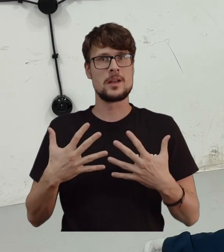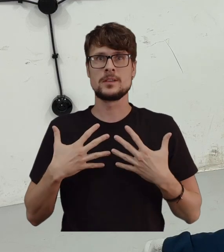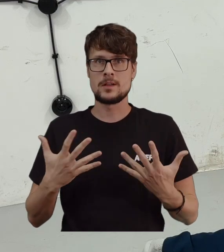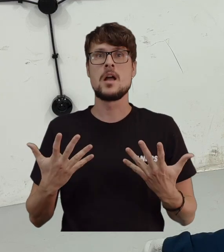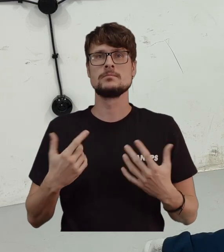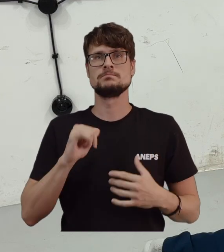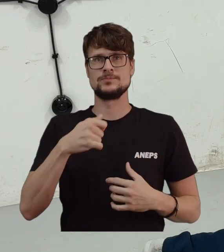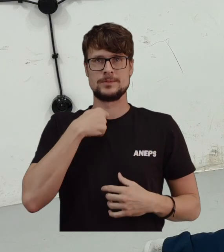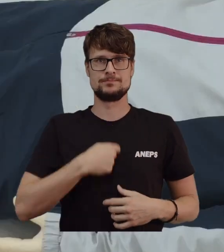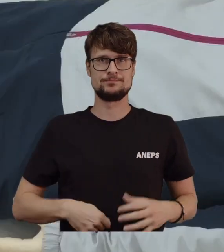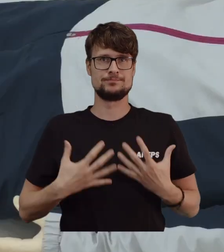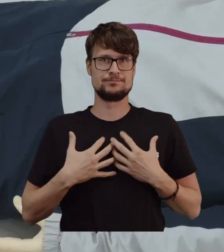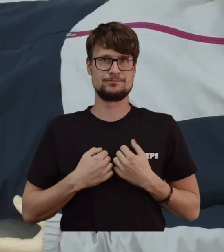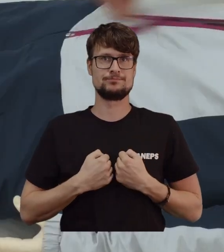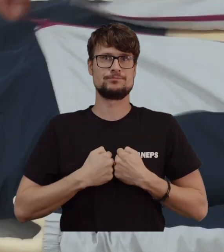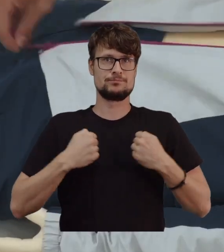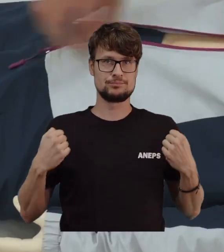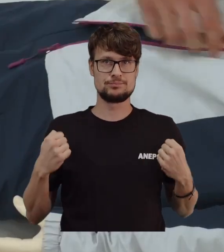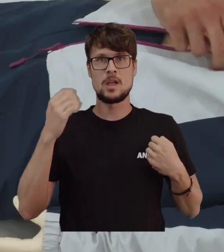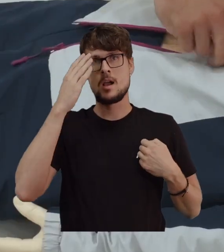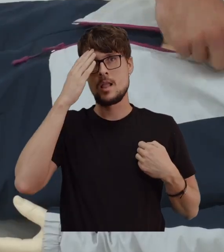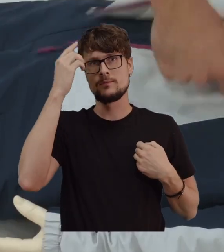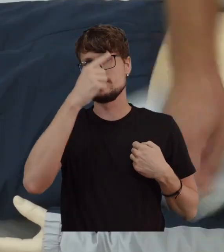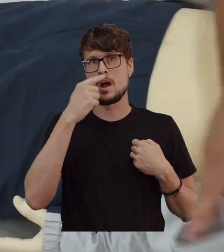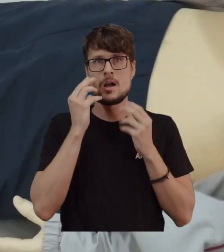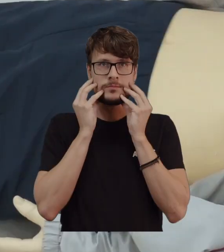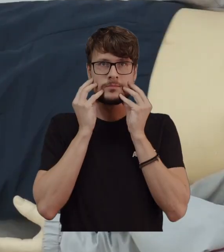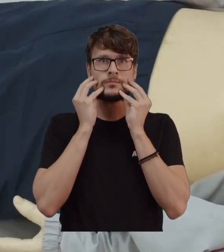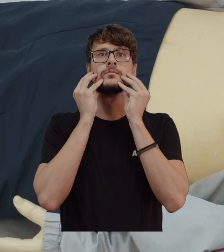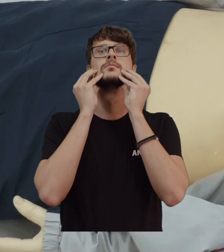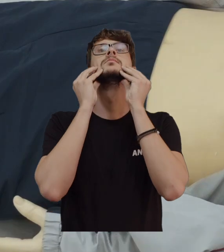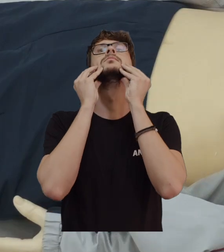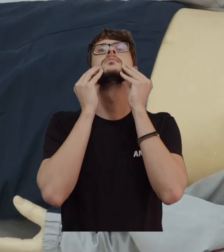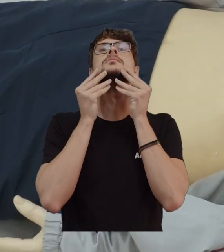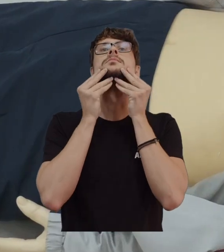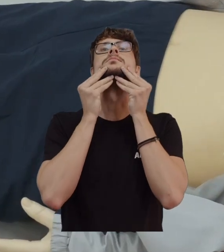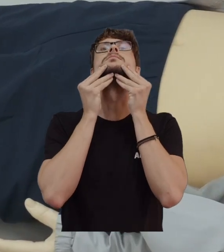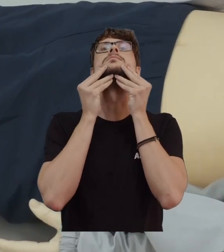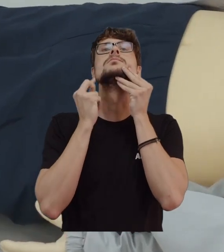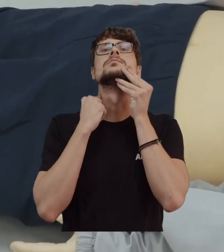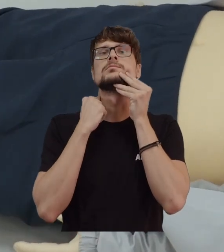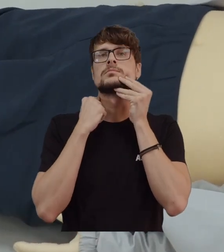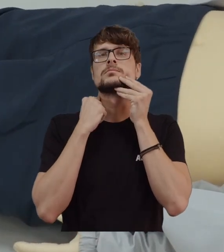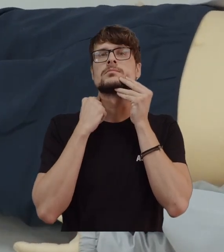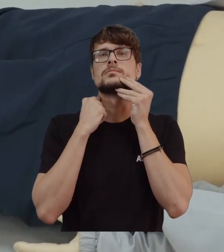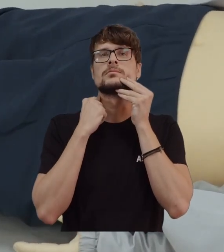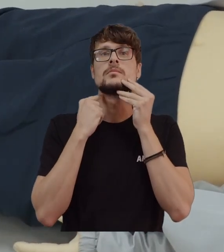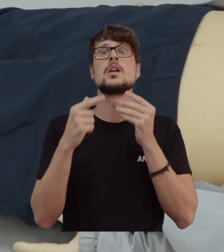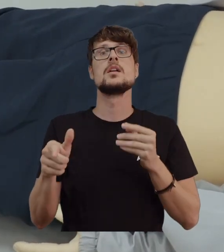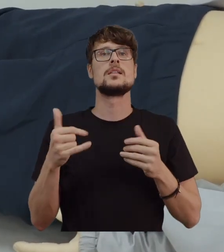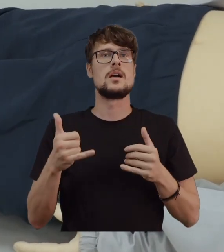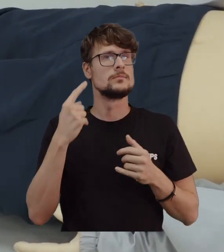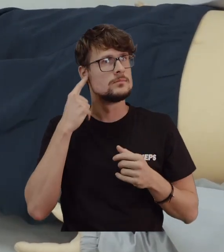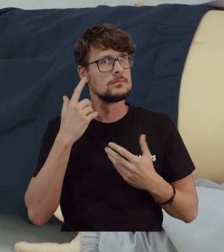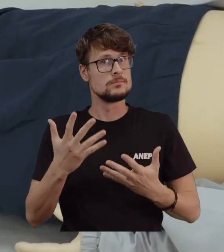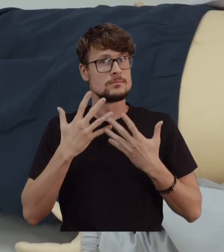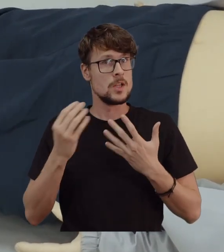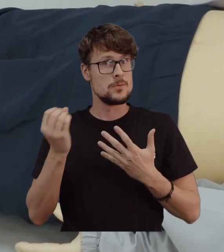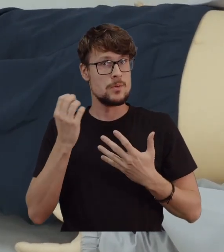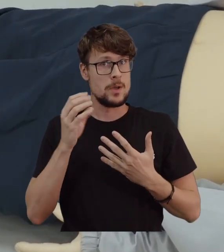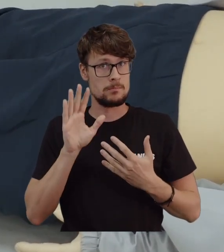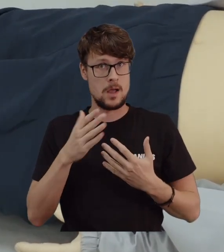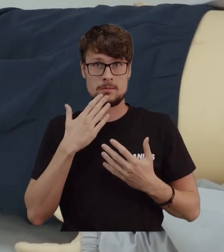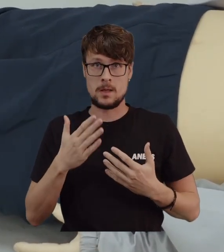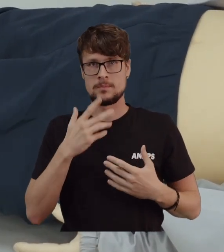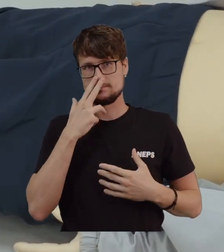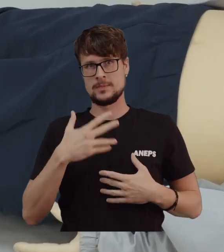či ten pacient dýcha. Ideálne ho rozopneme, spravíme záklon hlavy,